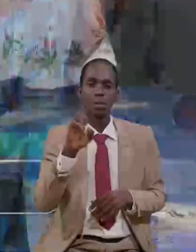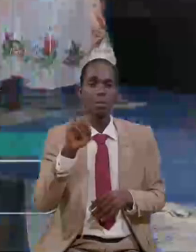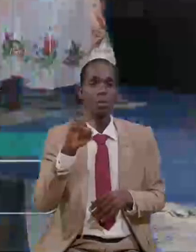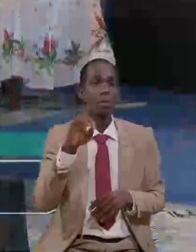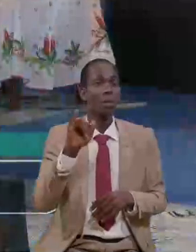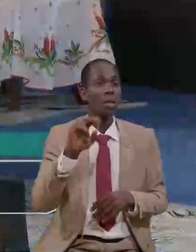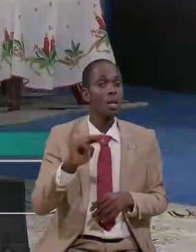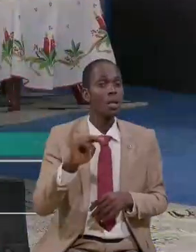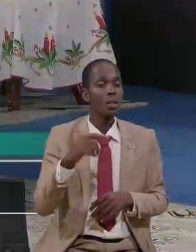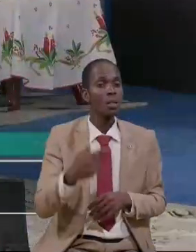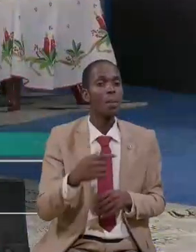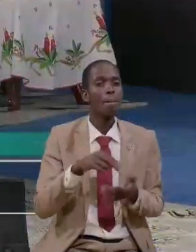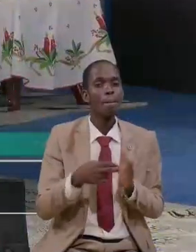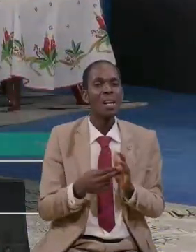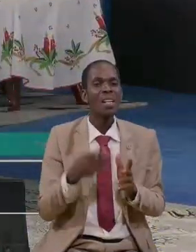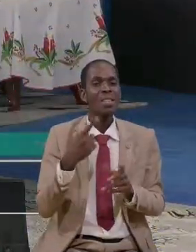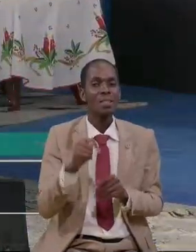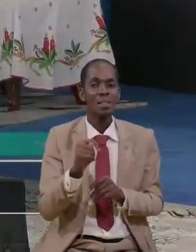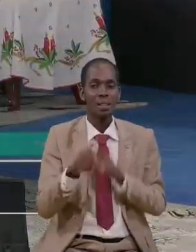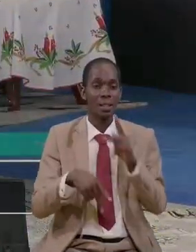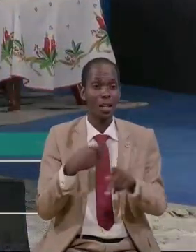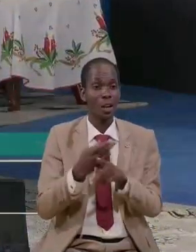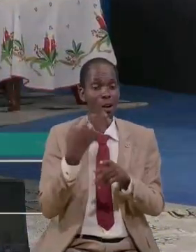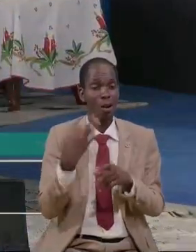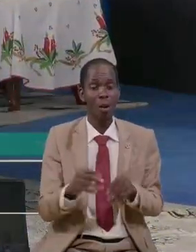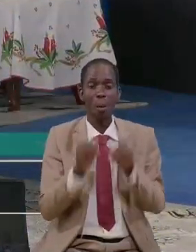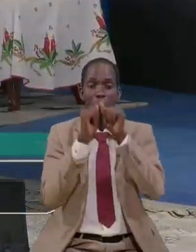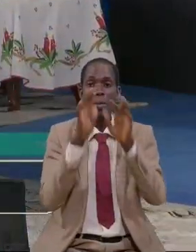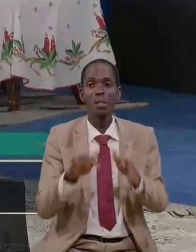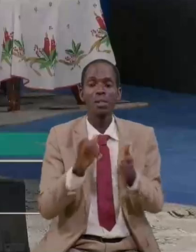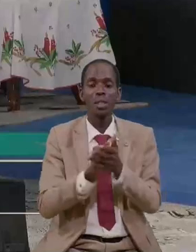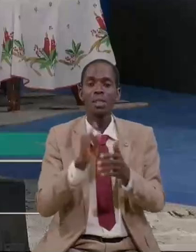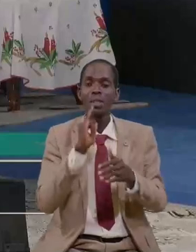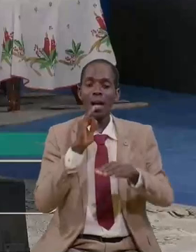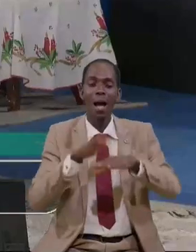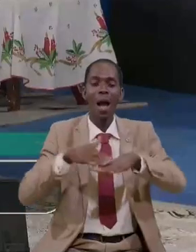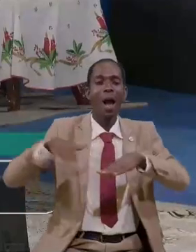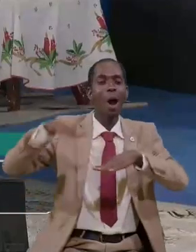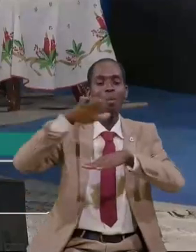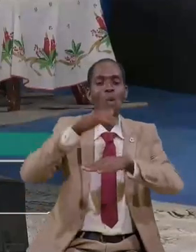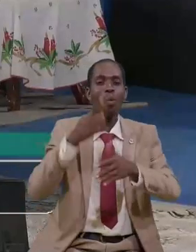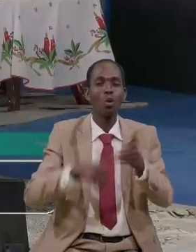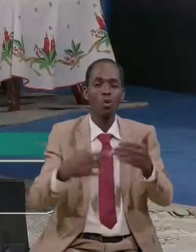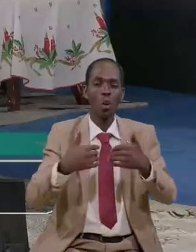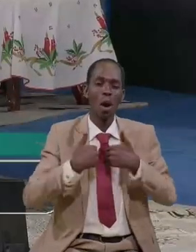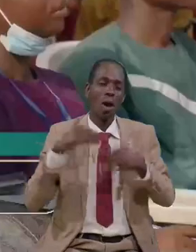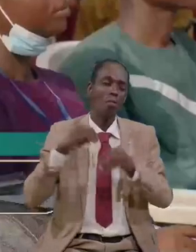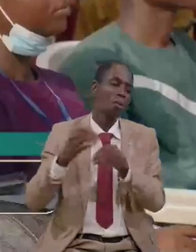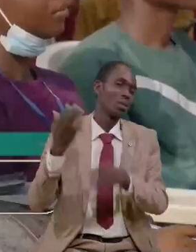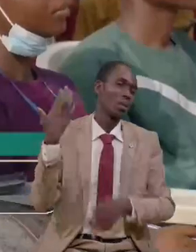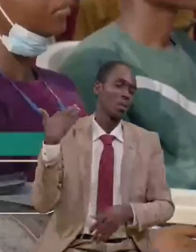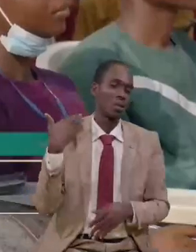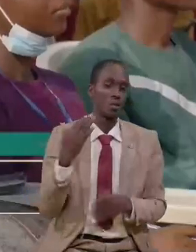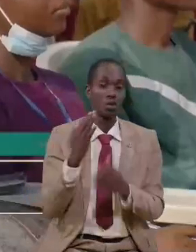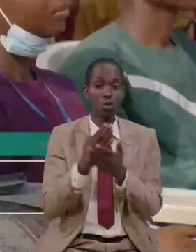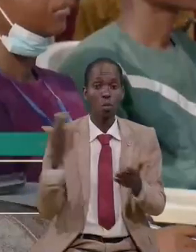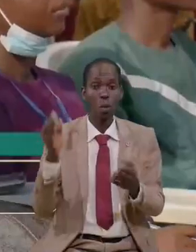bénédictions qui vont au-delà de ce que tu as eu par le passé. Quelque chose de plus